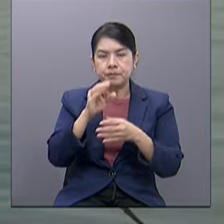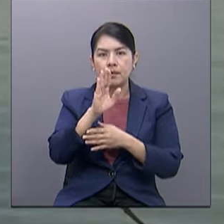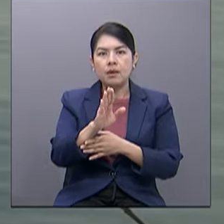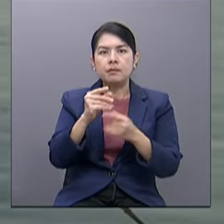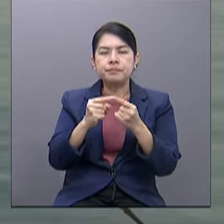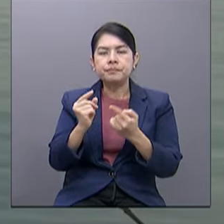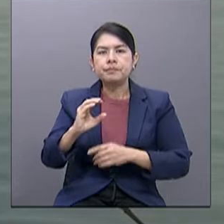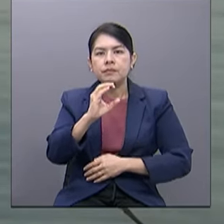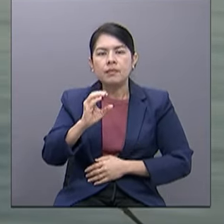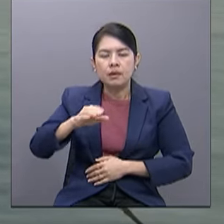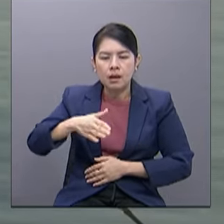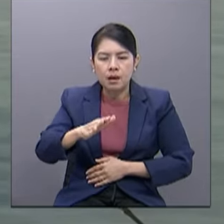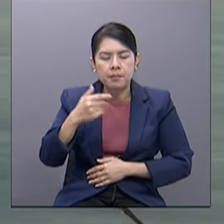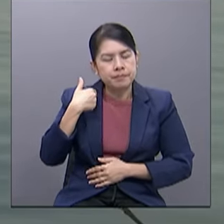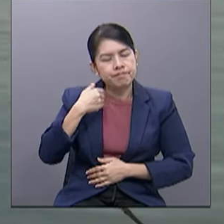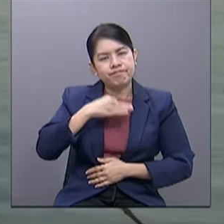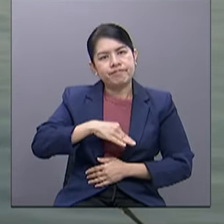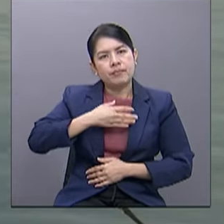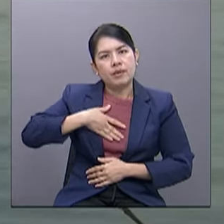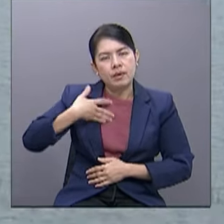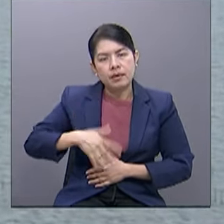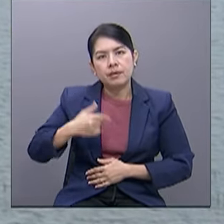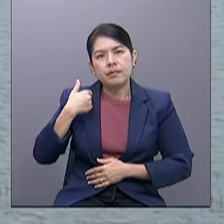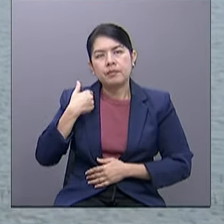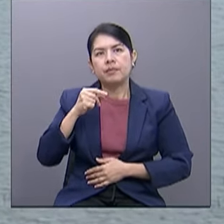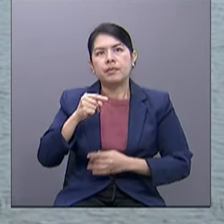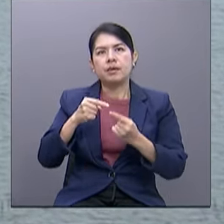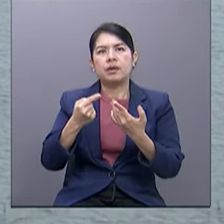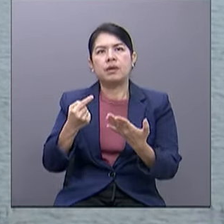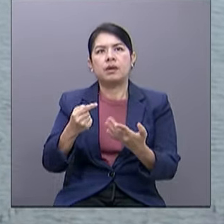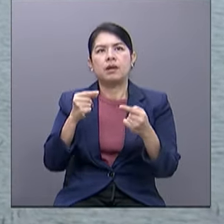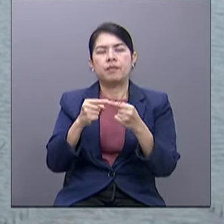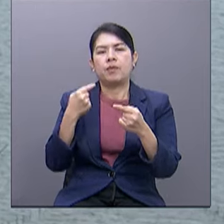ครั้งที่มีความพยายามจากฝ่ายของภาครัฐที่จะไปถอน